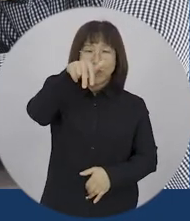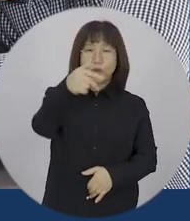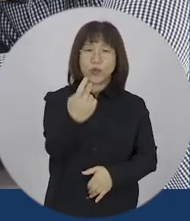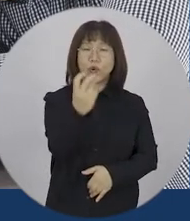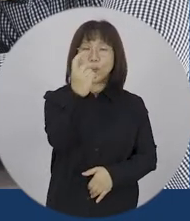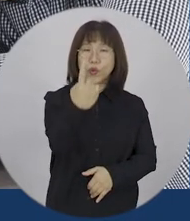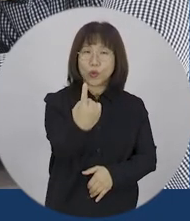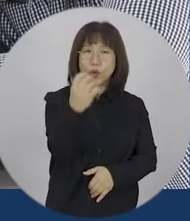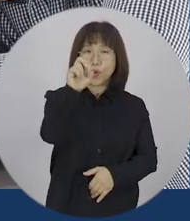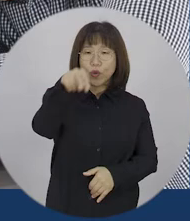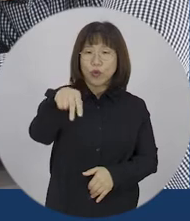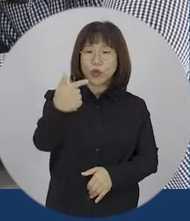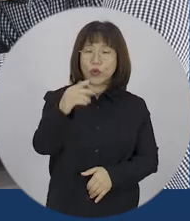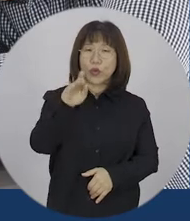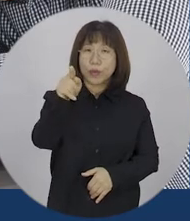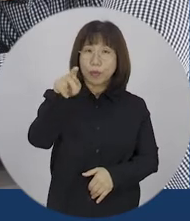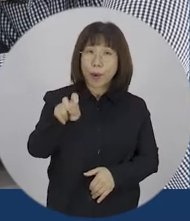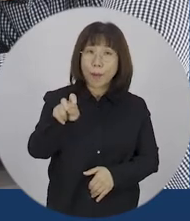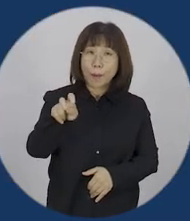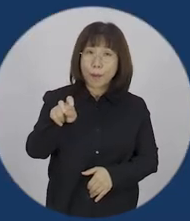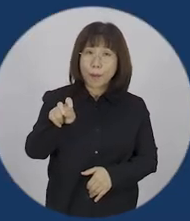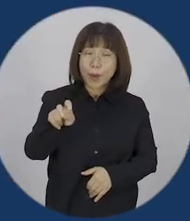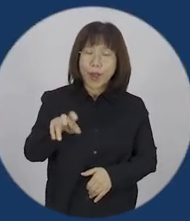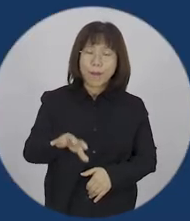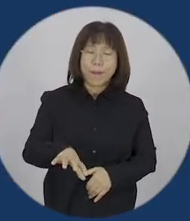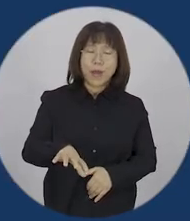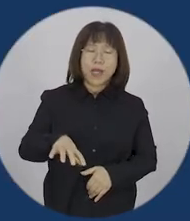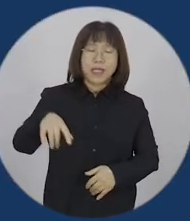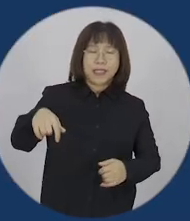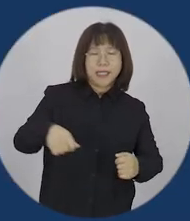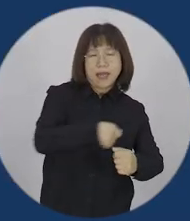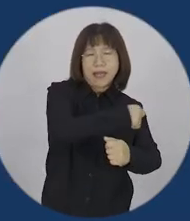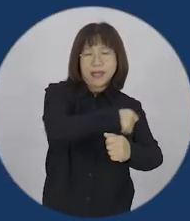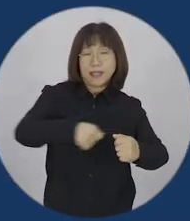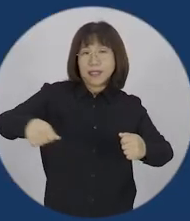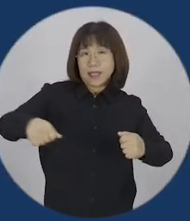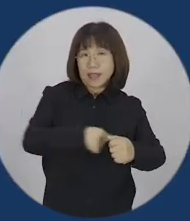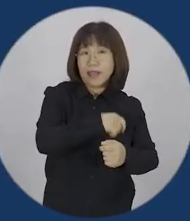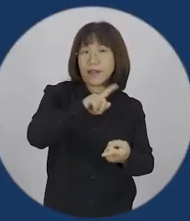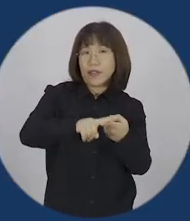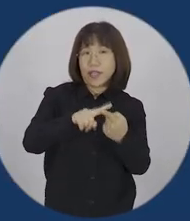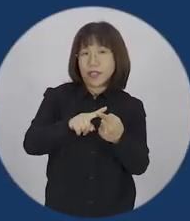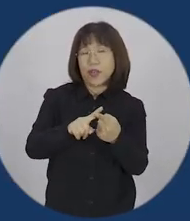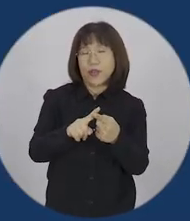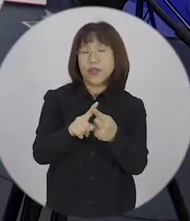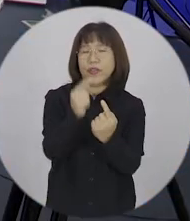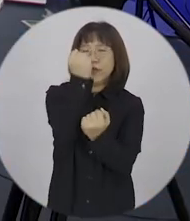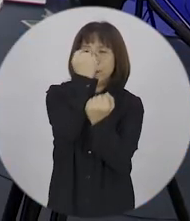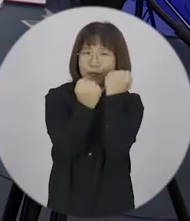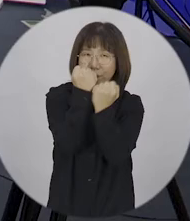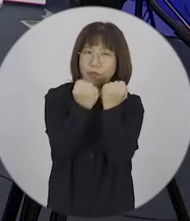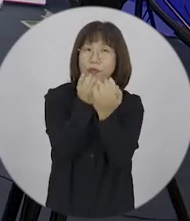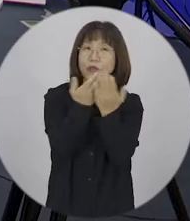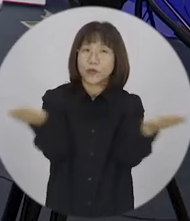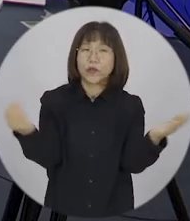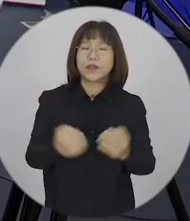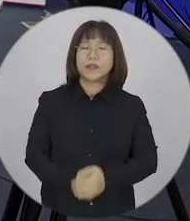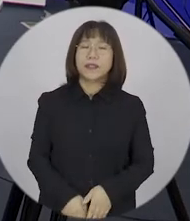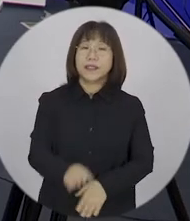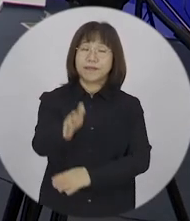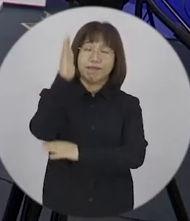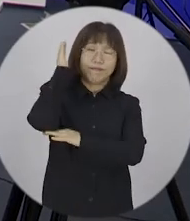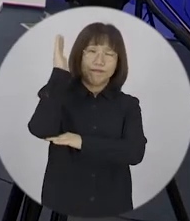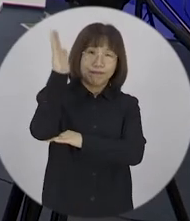강사로 나와 위드 코로나, 먼저 떠나는 클래식 세계 여행을 주제로 강의를 펼칩니다. 조윤범